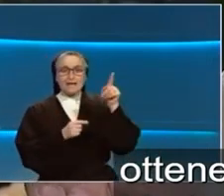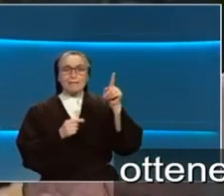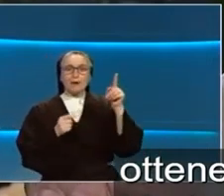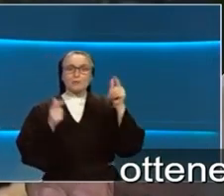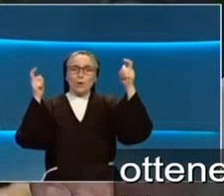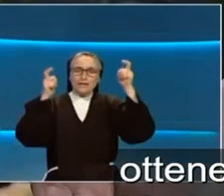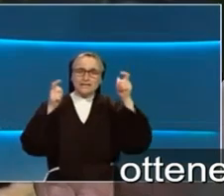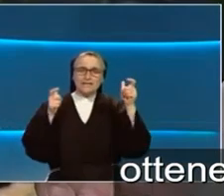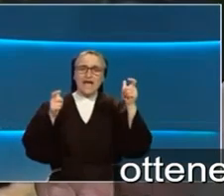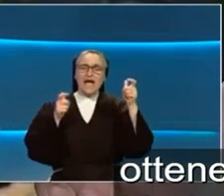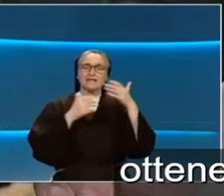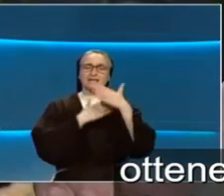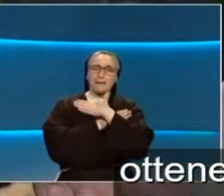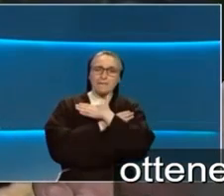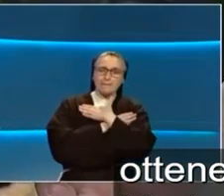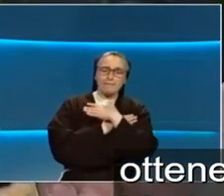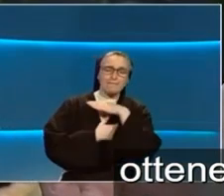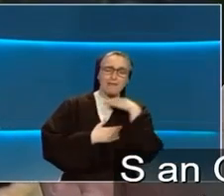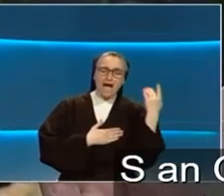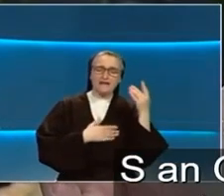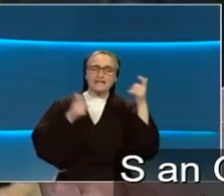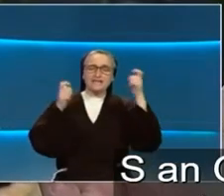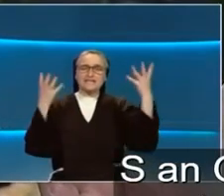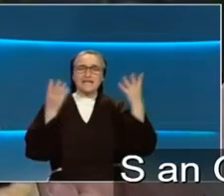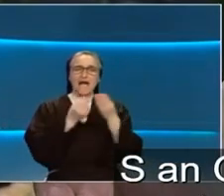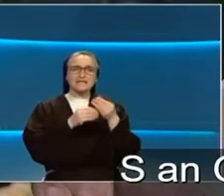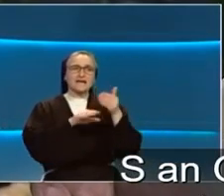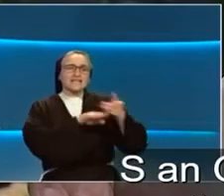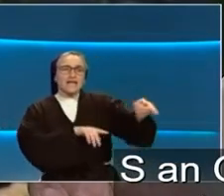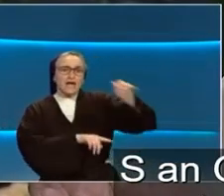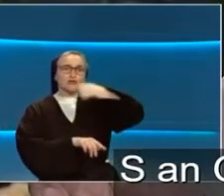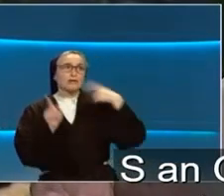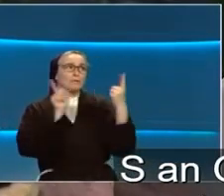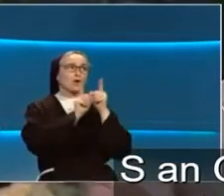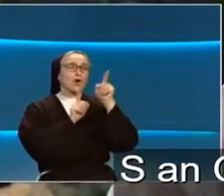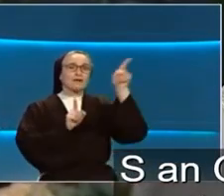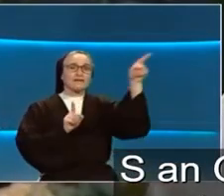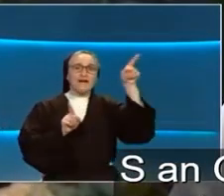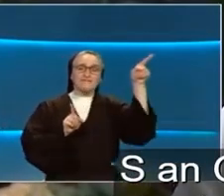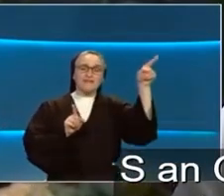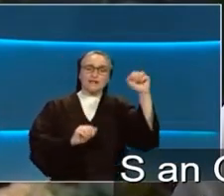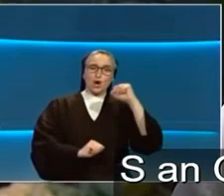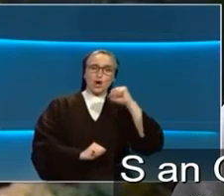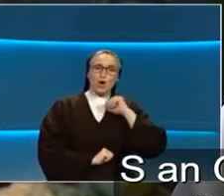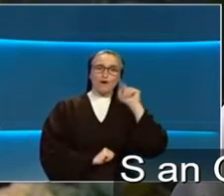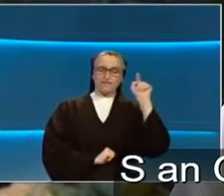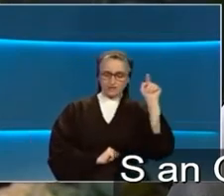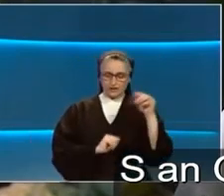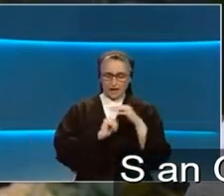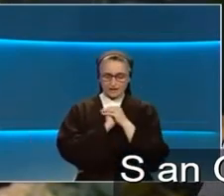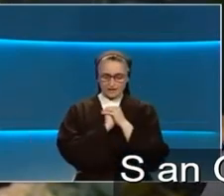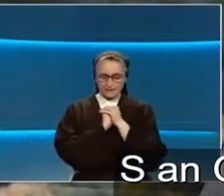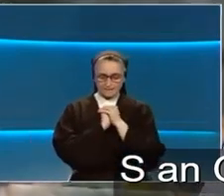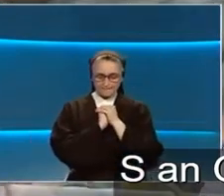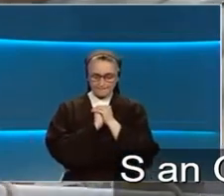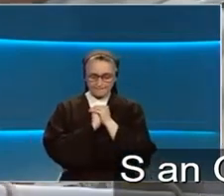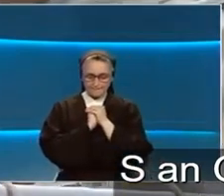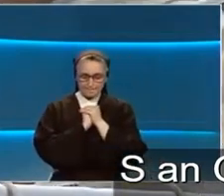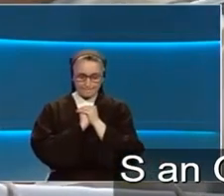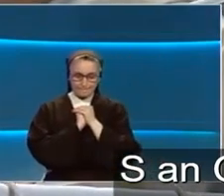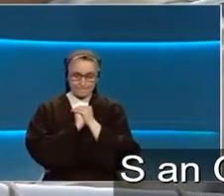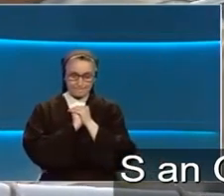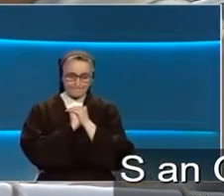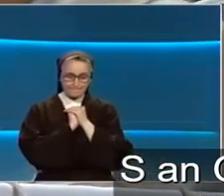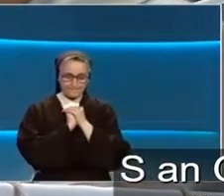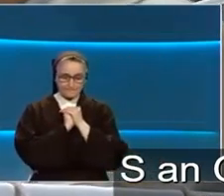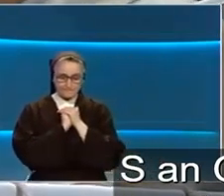sanctis, quorum intercessione perpetuo apur te confidimus adiuvari.